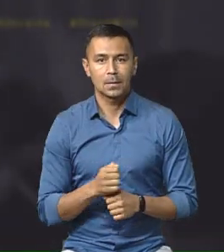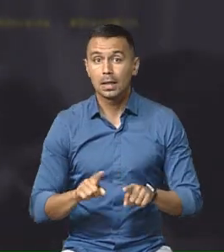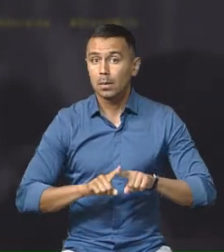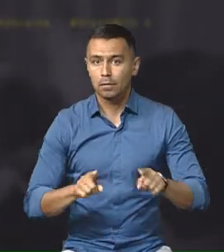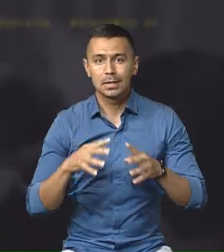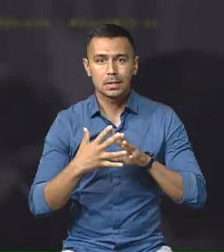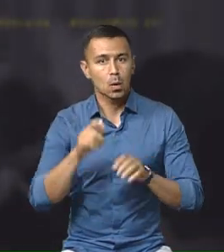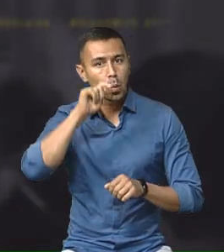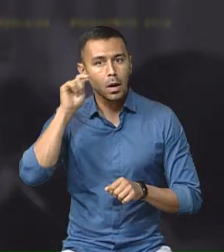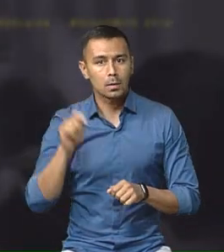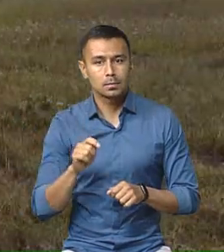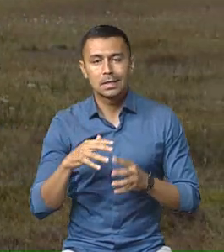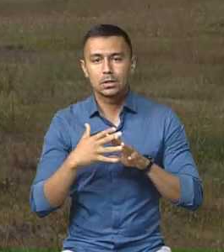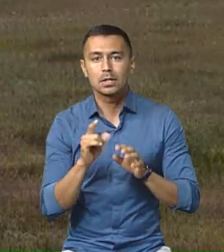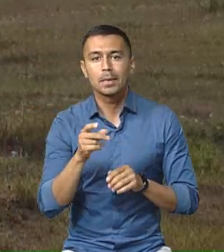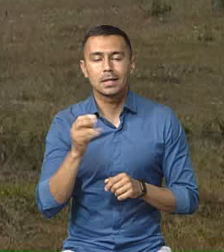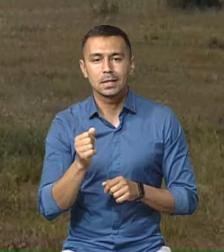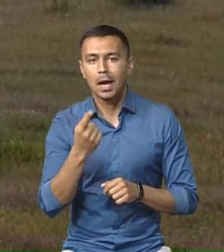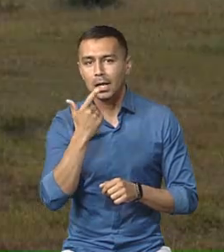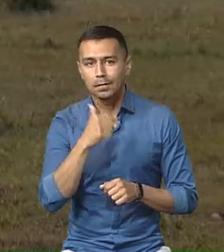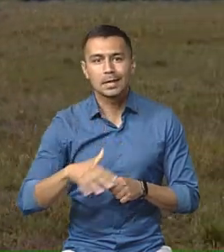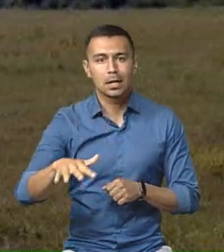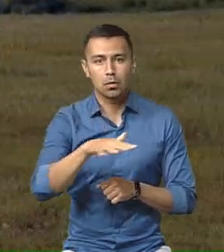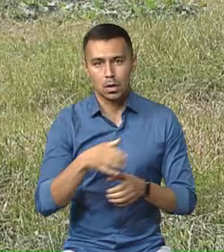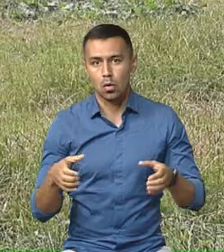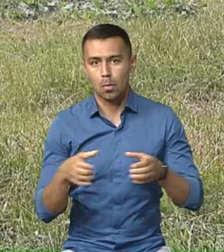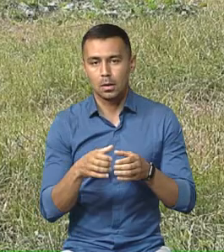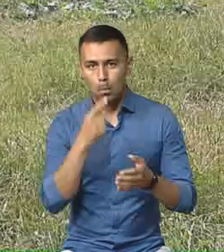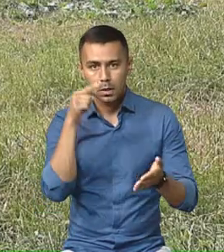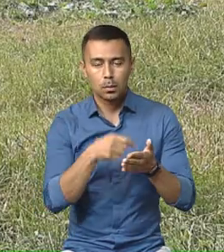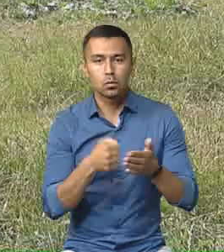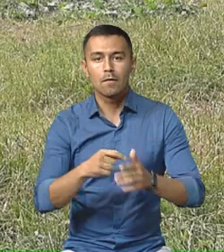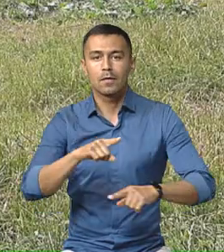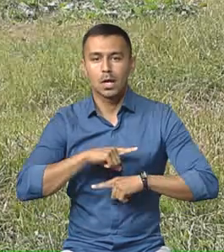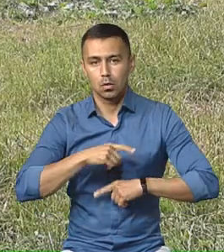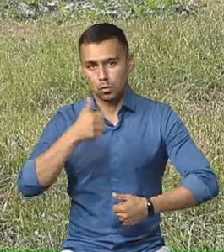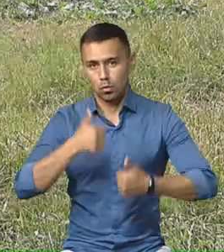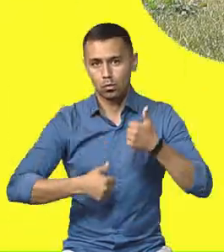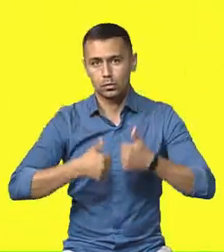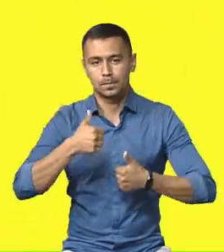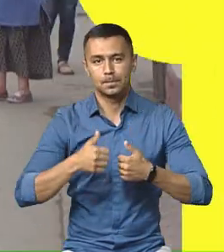Неймовірні села України. Село Западинці Красилівської територіальної громади потрапило до фіналу конкурсу.